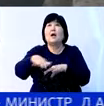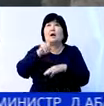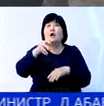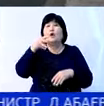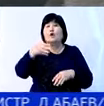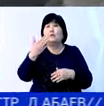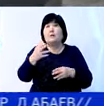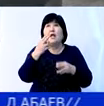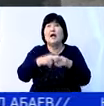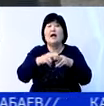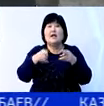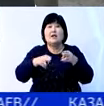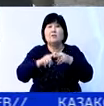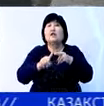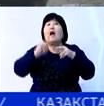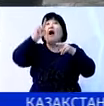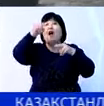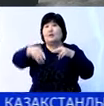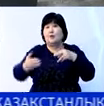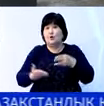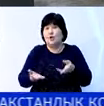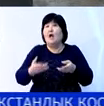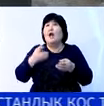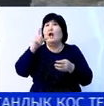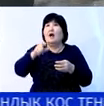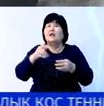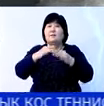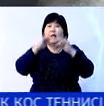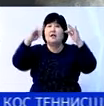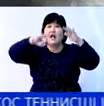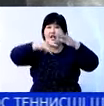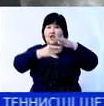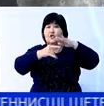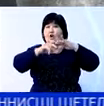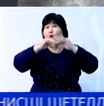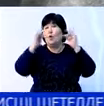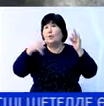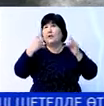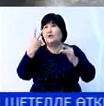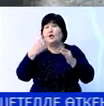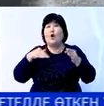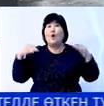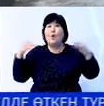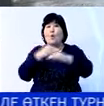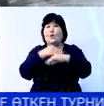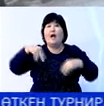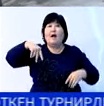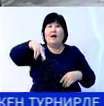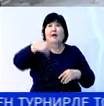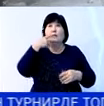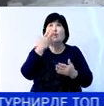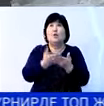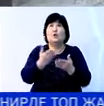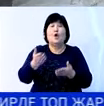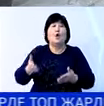3 мыңы мына темір жолдың арғы бетінде тұрады. Жергілікті халық тесік көпір деп атап кеткен осы жермен екі ортаға қатынайды. Міне көріп